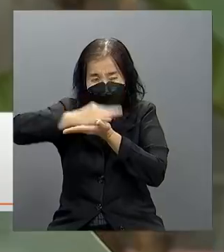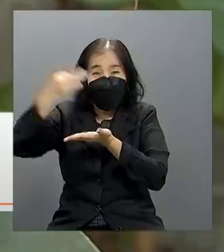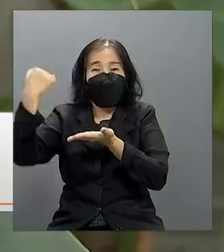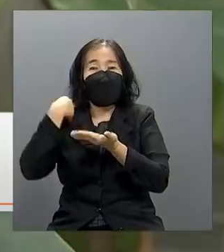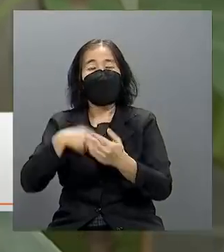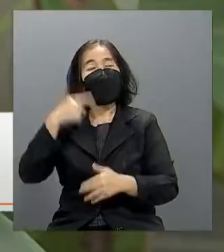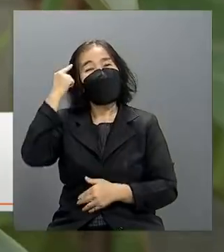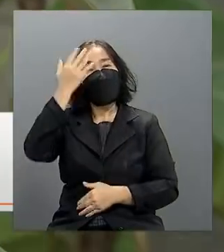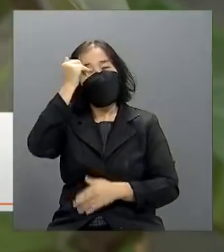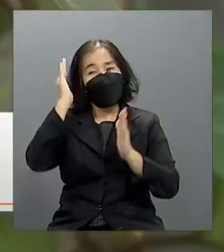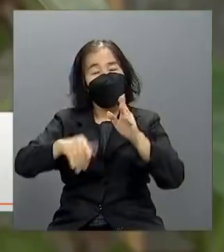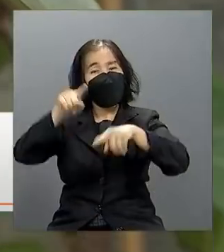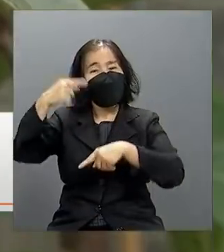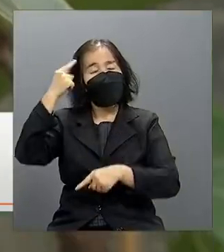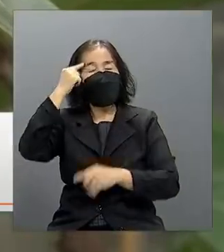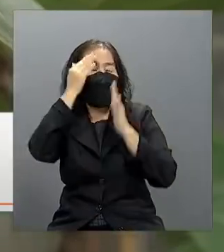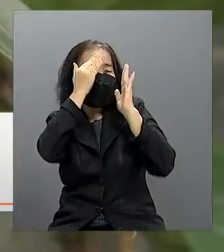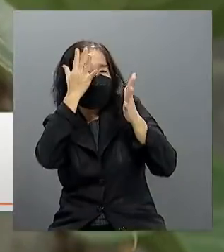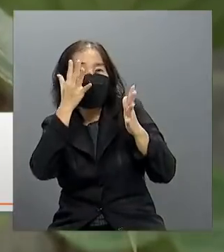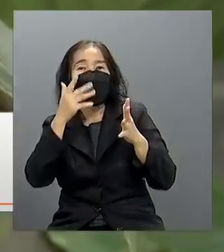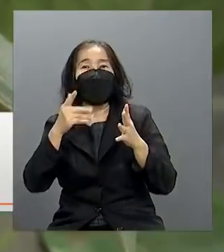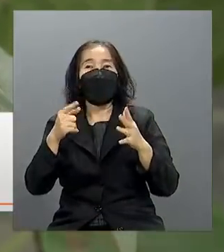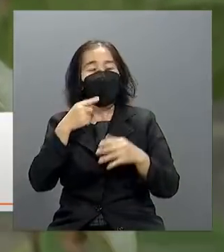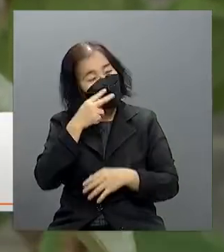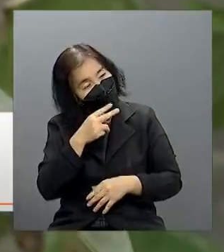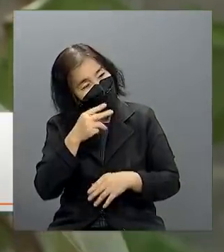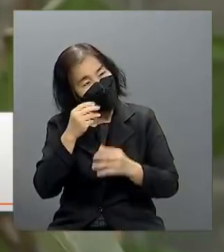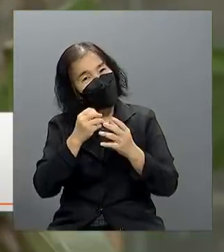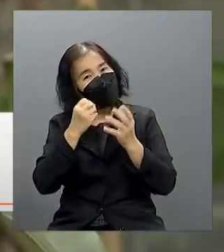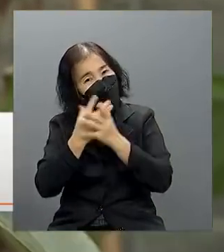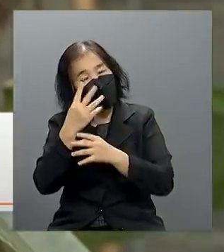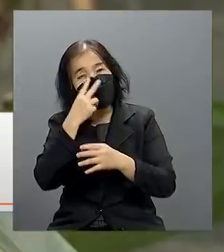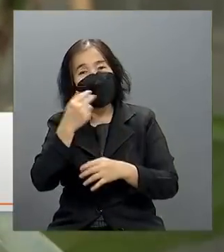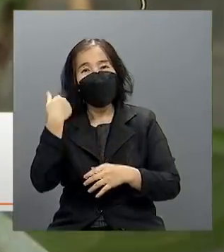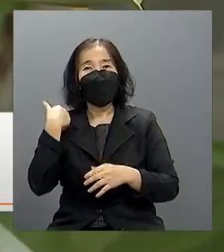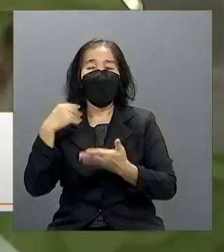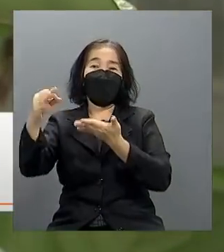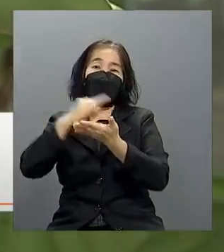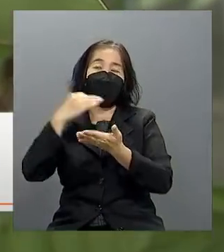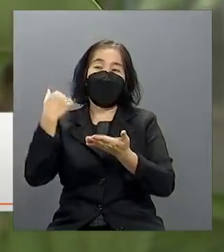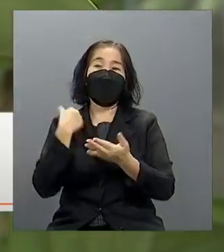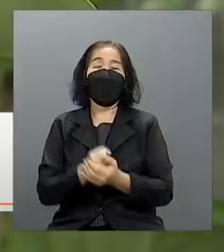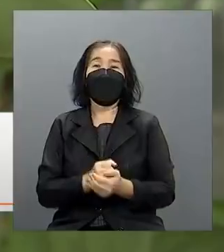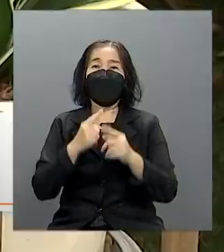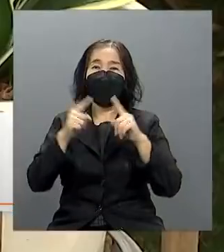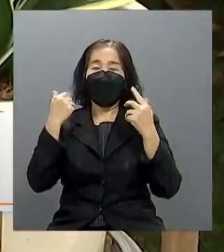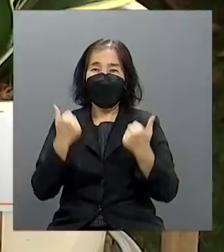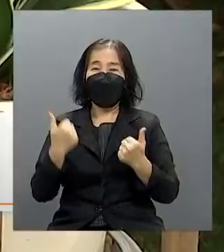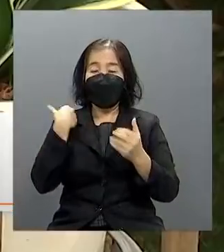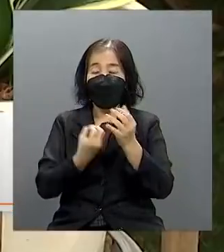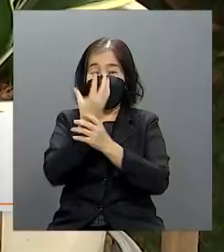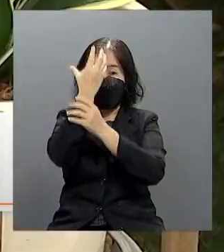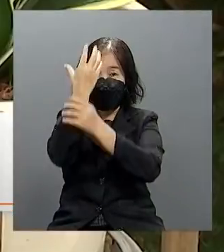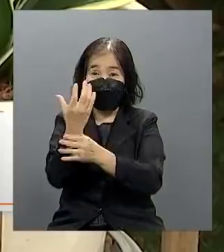าก็ไม่ได้ตั้งใจจะมากินข้าวหรอกเห็นต้นไม้ก็คิดว่าขายต้นไม้ใช่ไหมก็เข้ามาปุ๊บขายข้าวได้ด้วยพอเห็นต้นไม้ปั๊บเอ้าขายด้ว